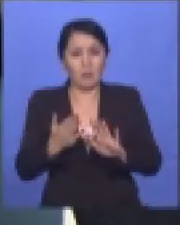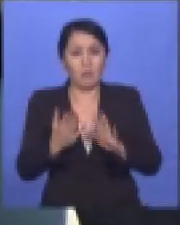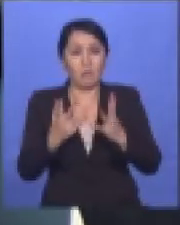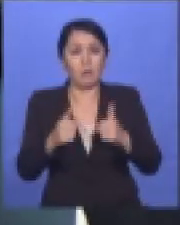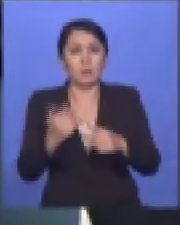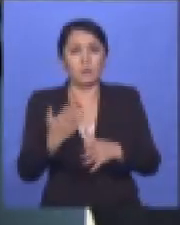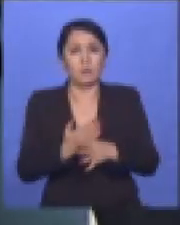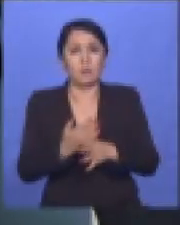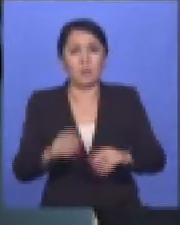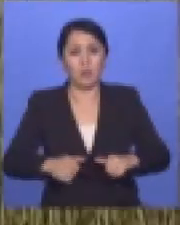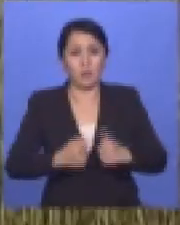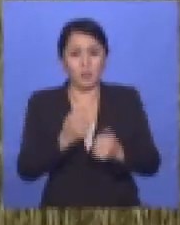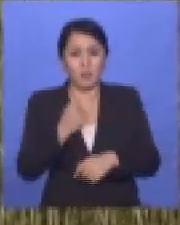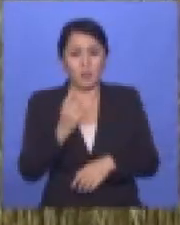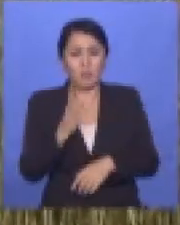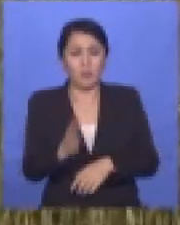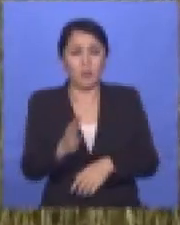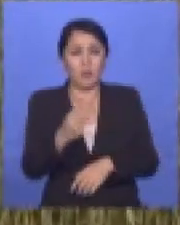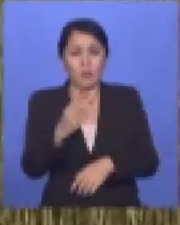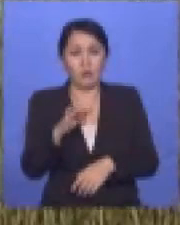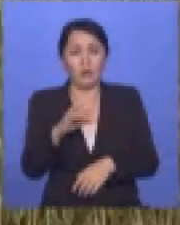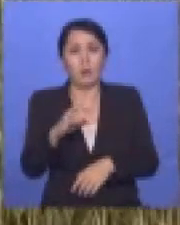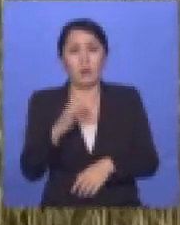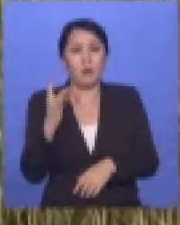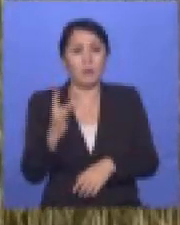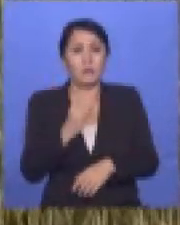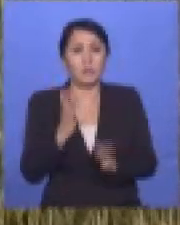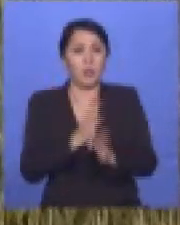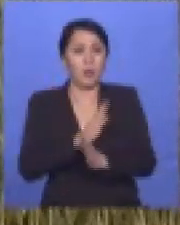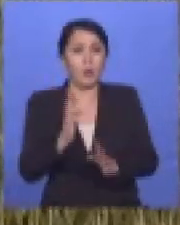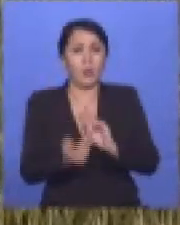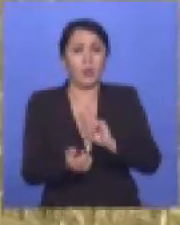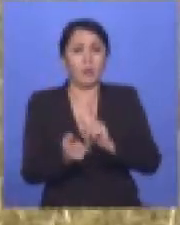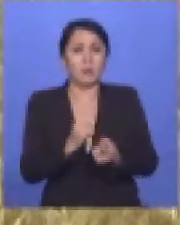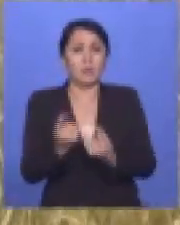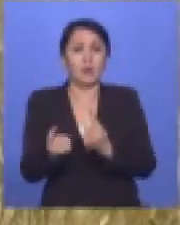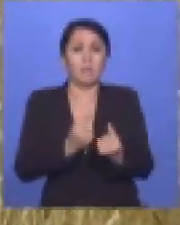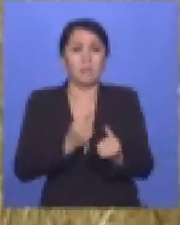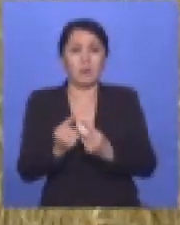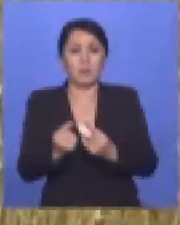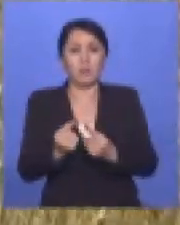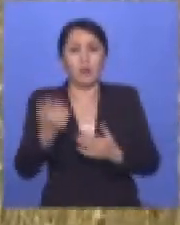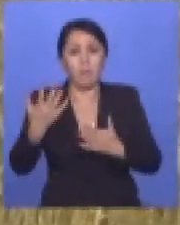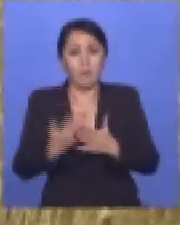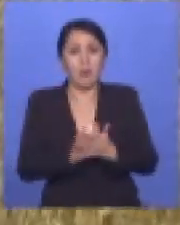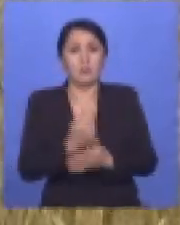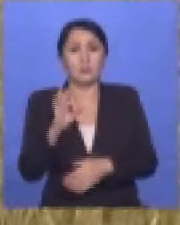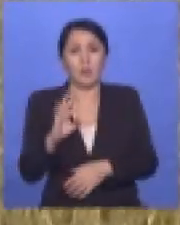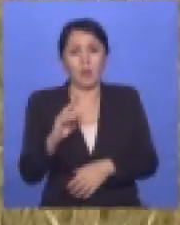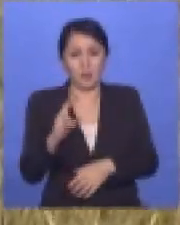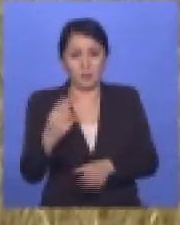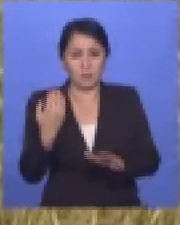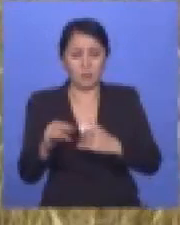қабылдауға көмектесуге тырысатынын айтты. Шалақын ауданында ауа райы жағдайлары дұрысталса, дәнді дақылдарды жинауды қазан айына дейін